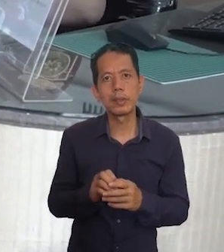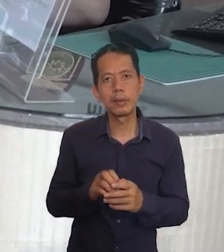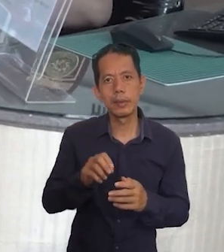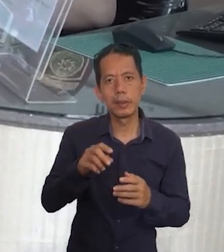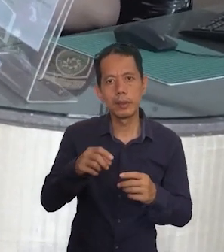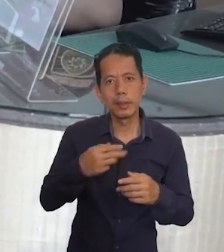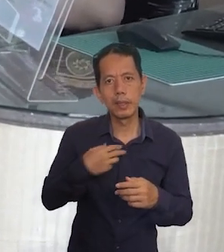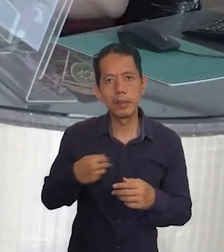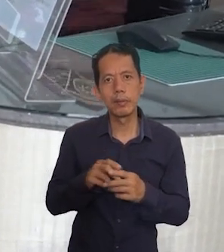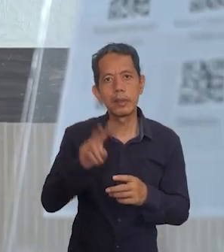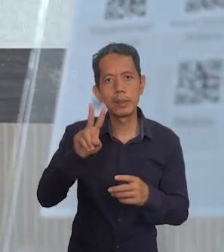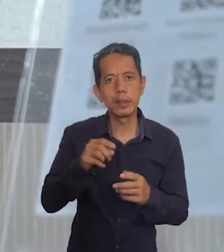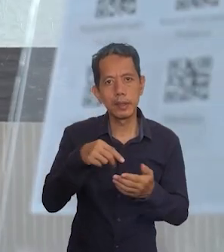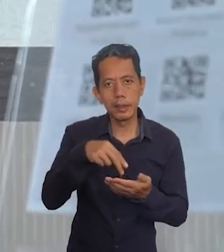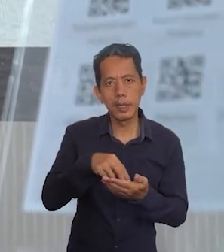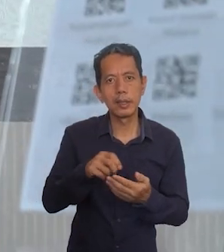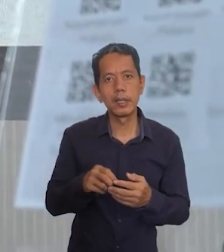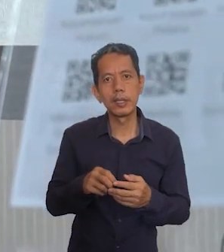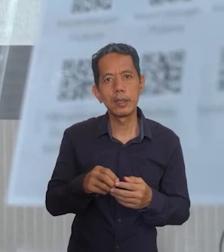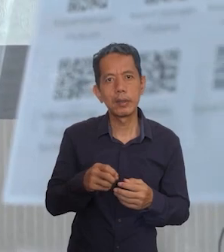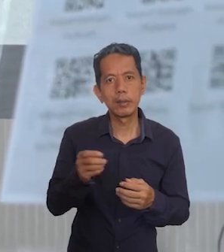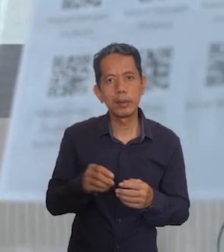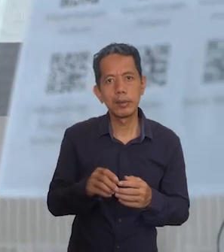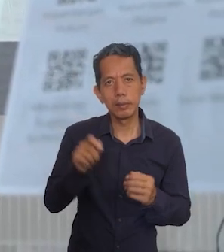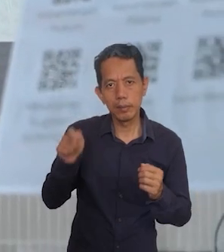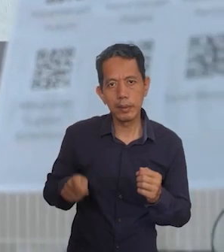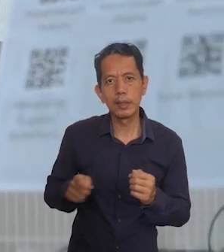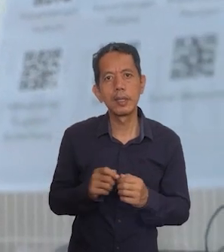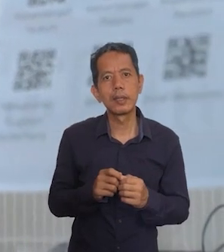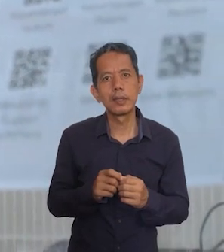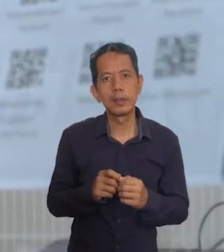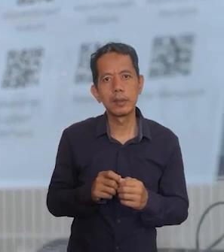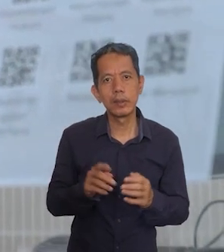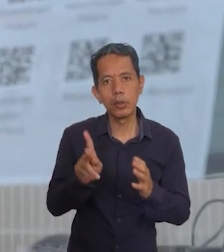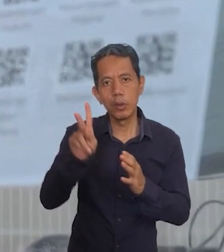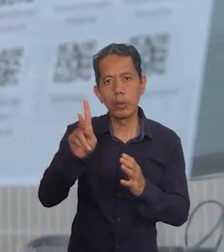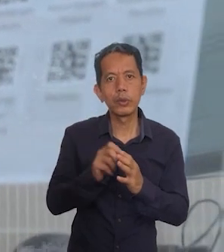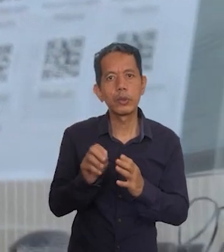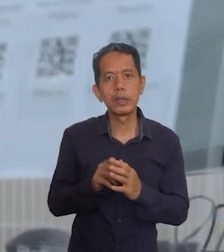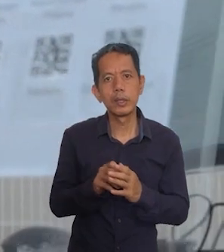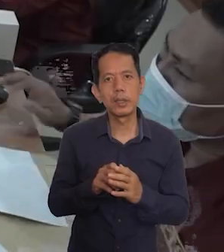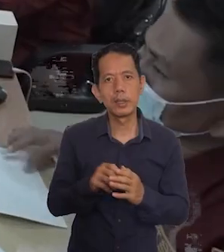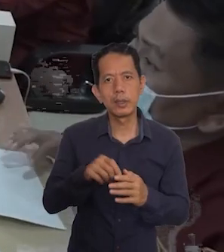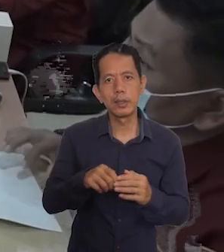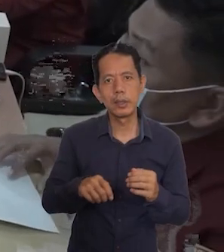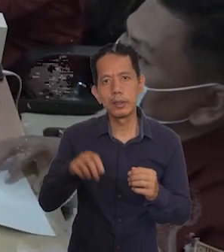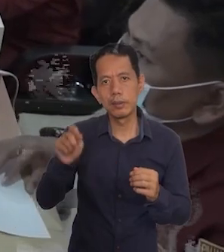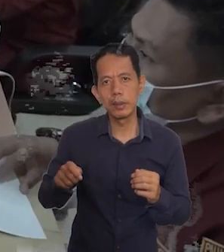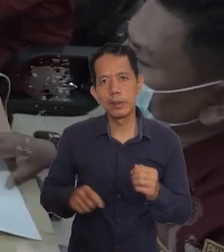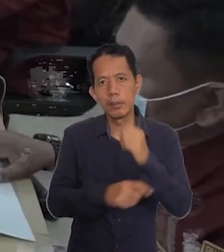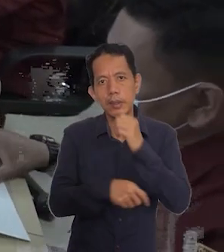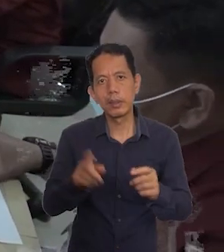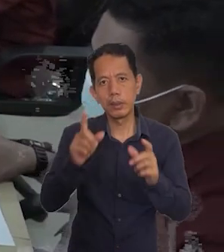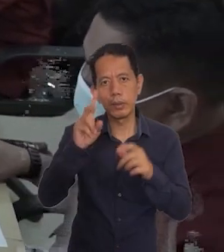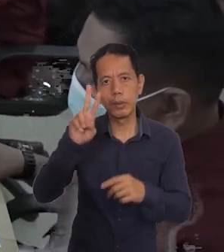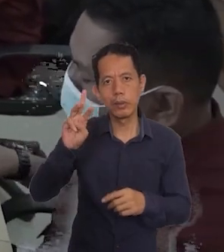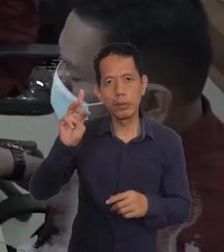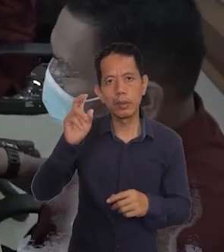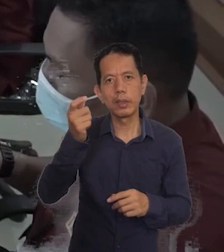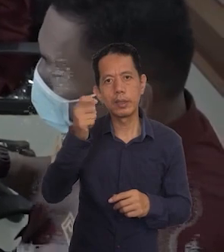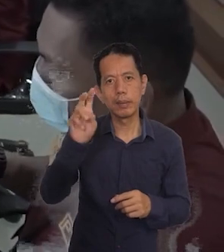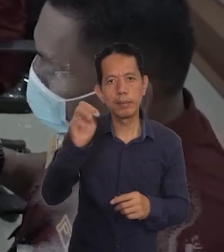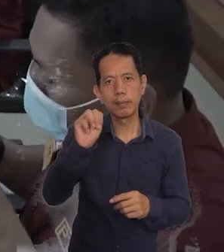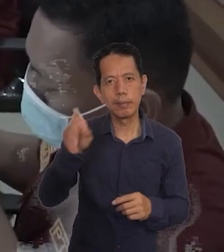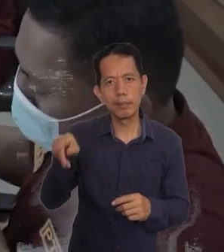dilakukan verifikasi dan validasi data oleh petugas layanan pengadilan, khususnya di